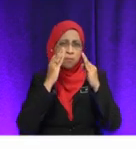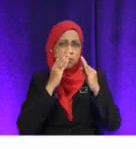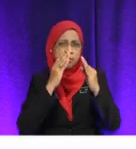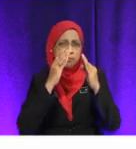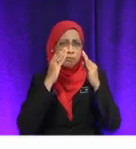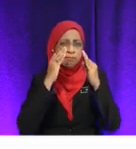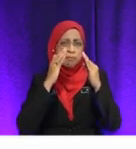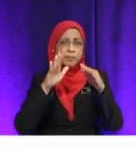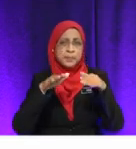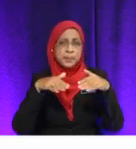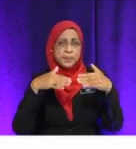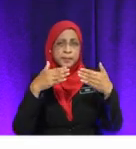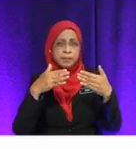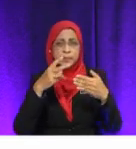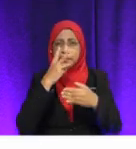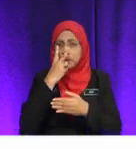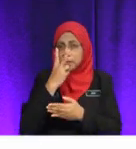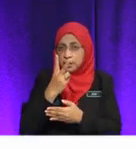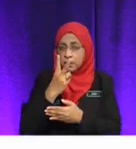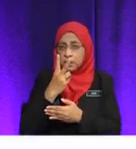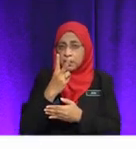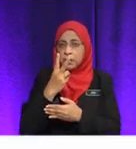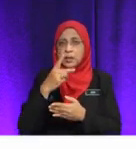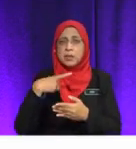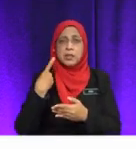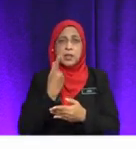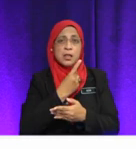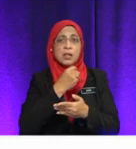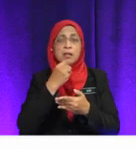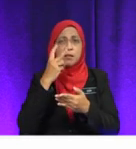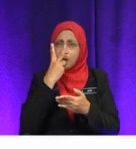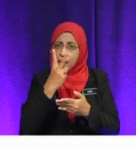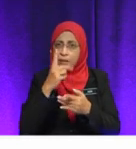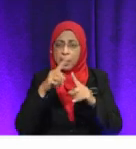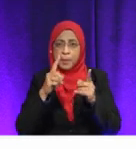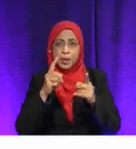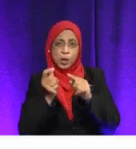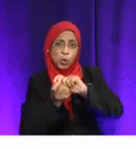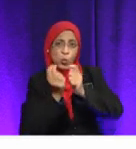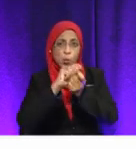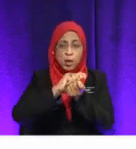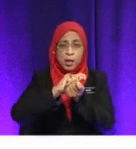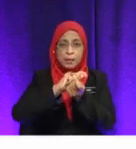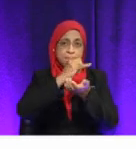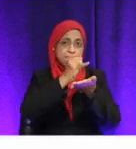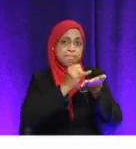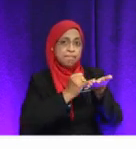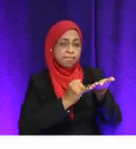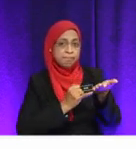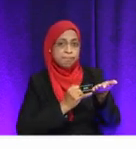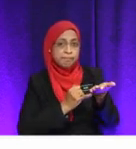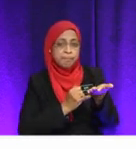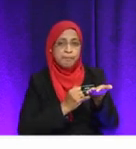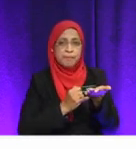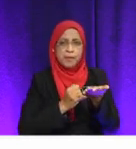sebagaimana yang dilihat kita terjemahkan dalam satu bentuk lukisan Jadi bagaimana yang dimaksudkan